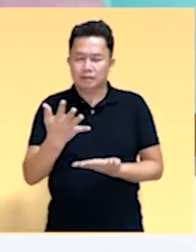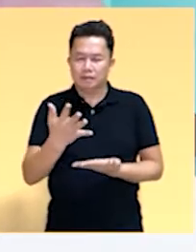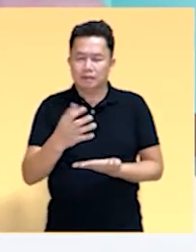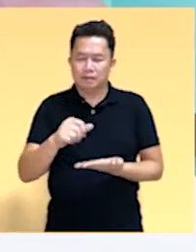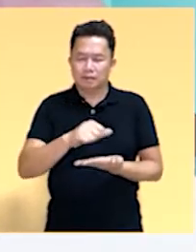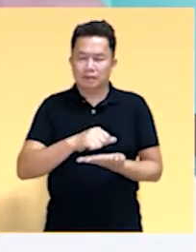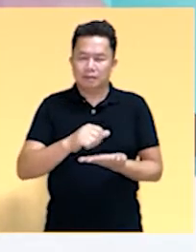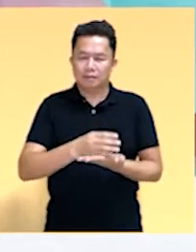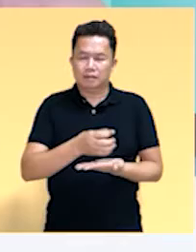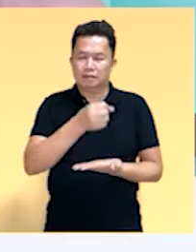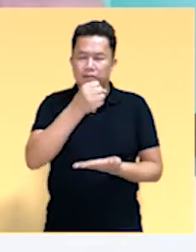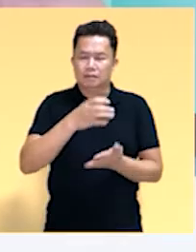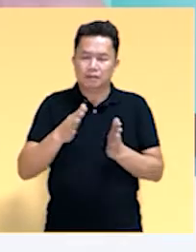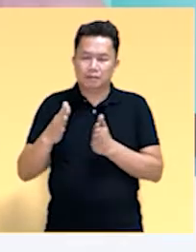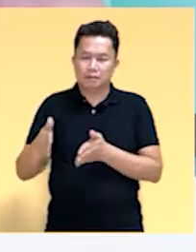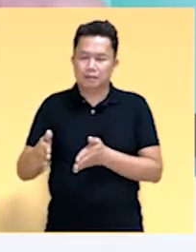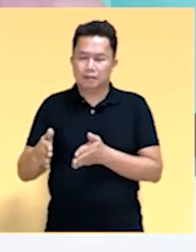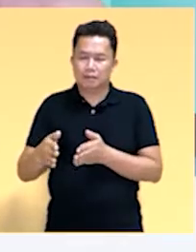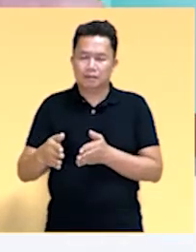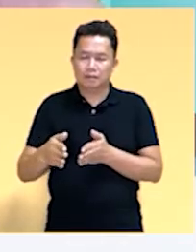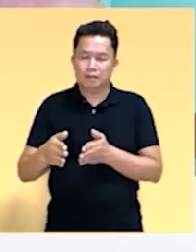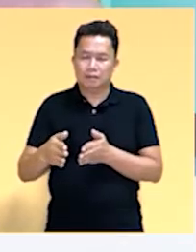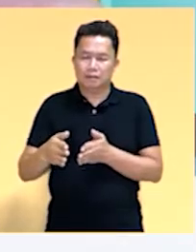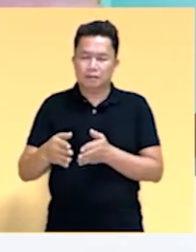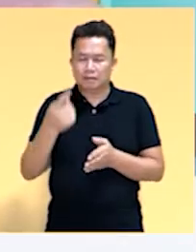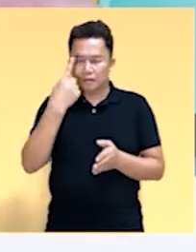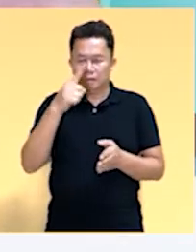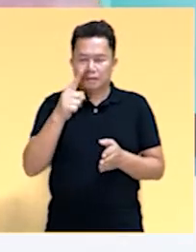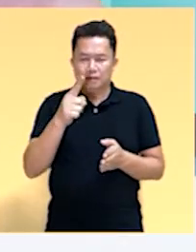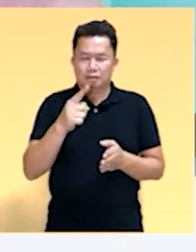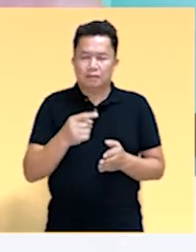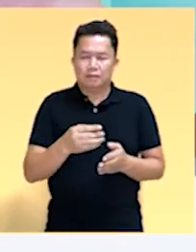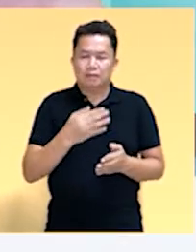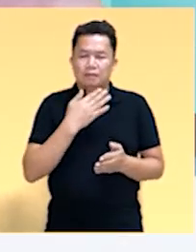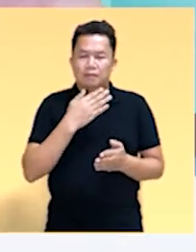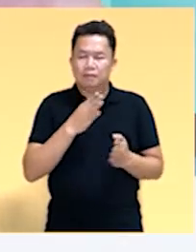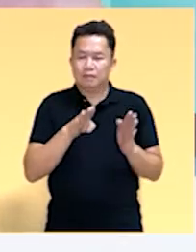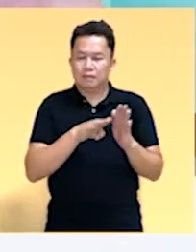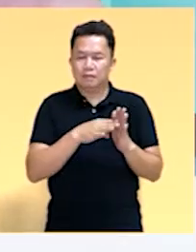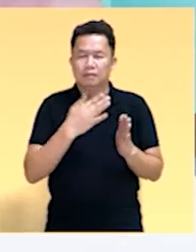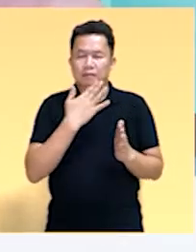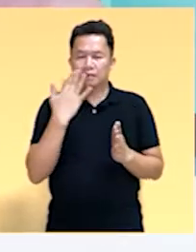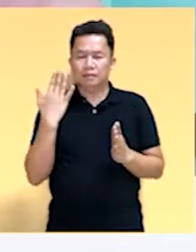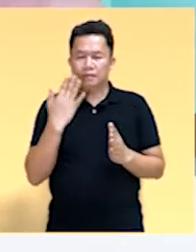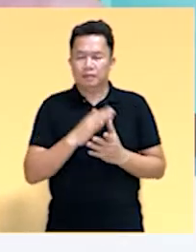alcohol bottles pa ang natira para sa barangay Makulay?